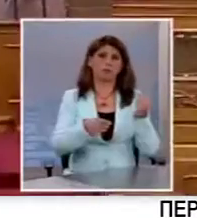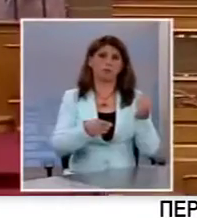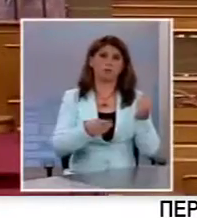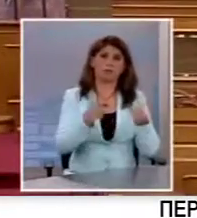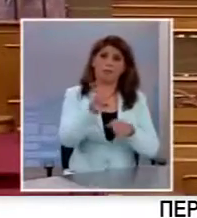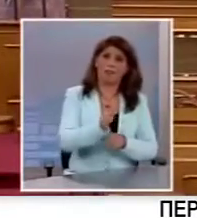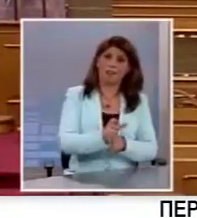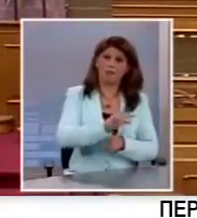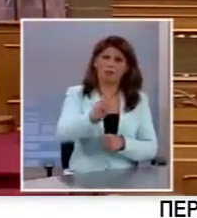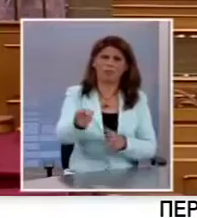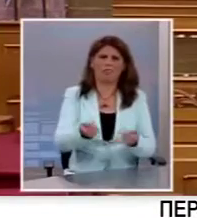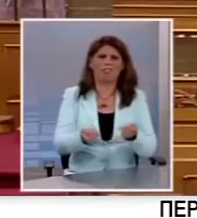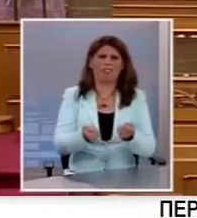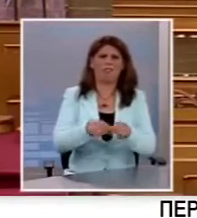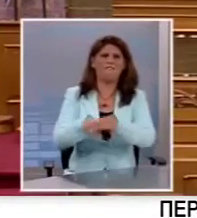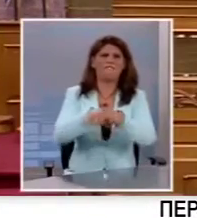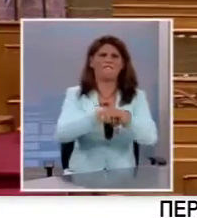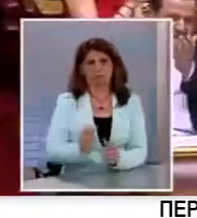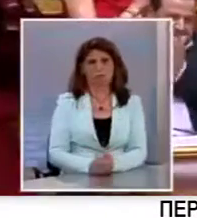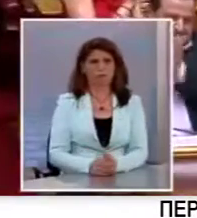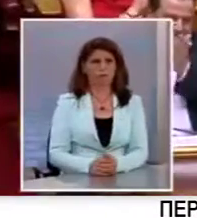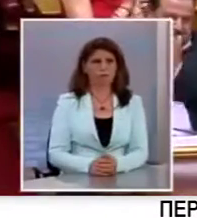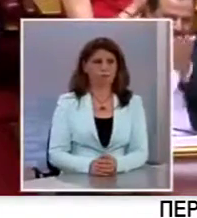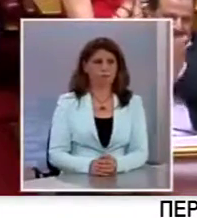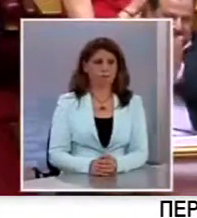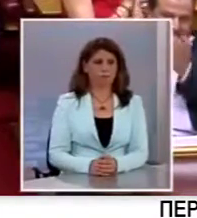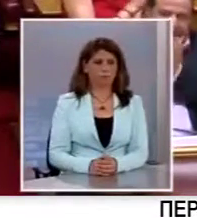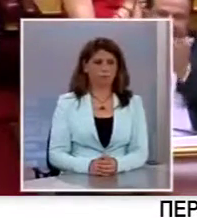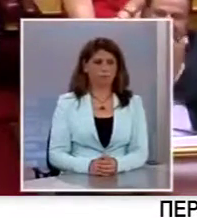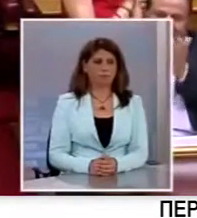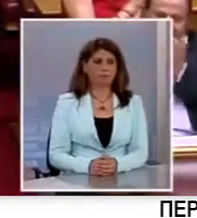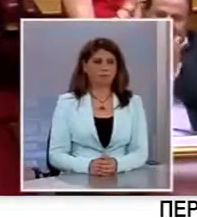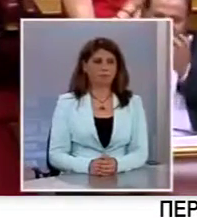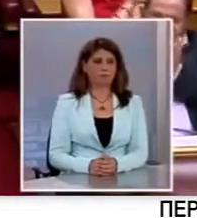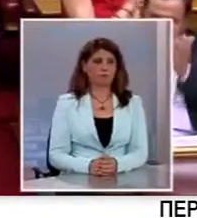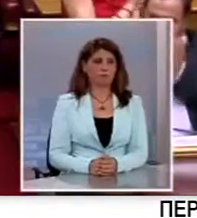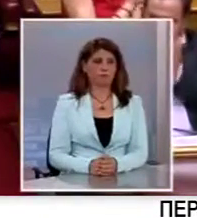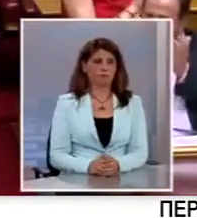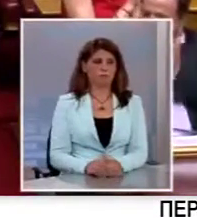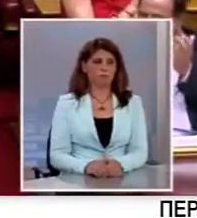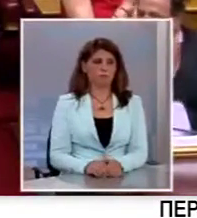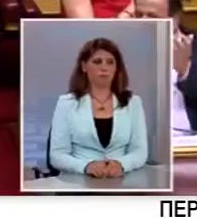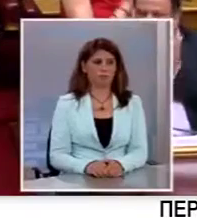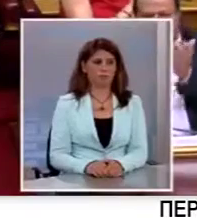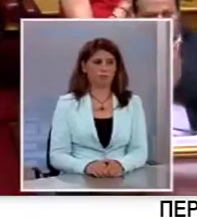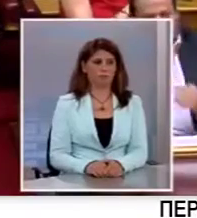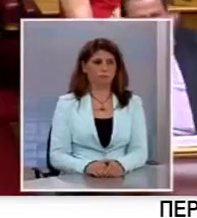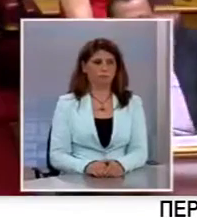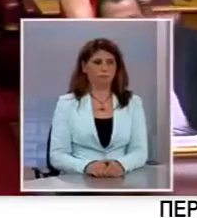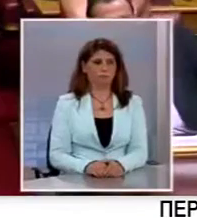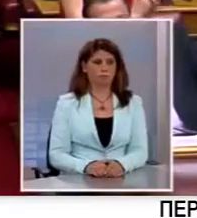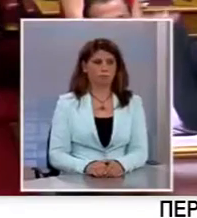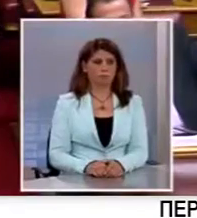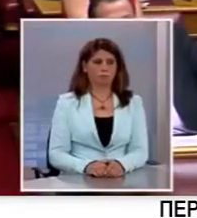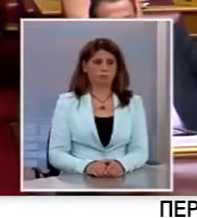νομοσχέδιο, λίγες ώρες πριν από το έκτακτο Eurogroup, όπου θα συζητηθούν τα ανοιχτά ζητήματα της αξιολόγησης και η ελάφρυνση του χρέους. Κατά